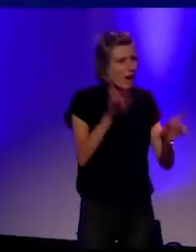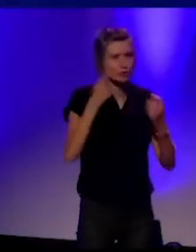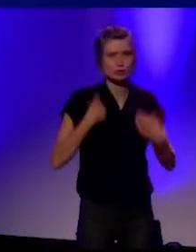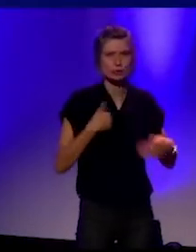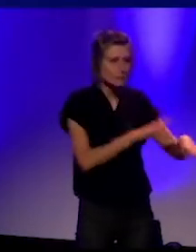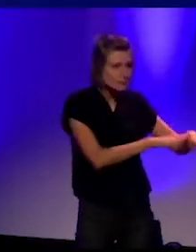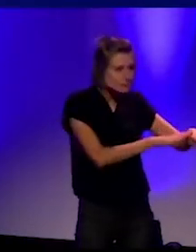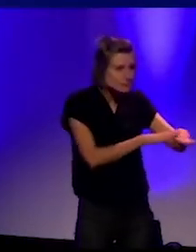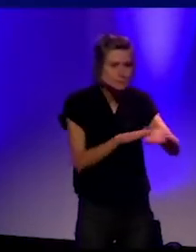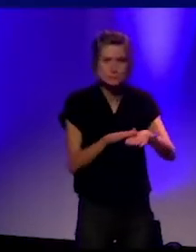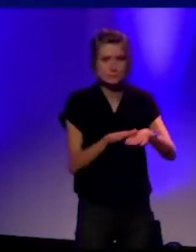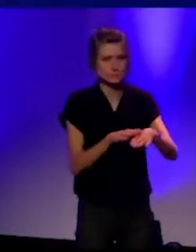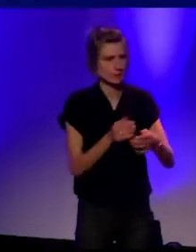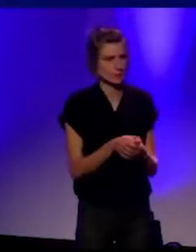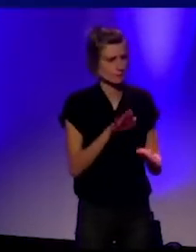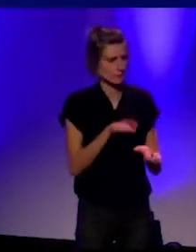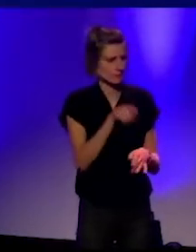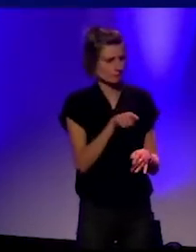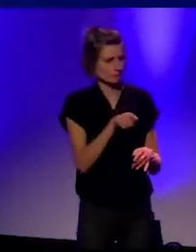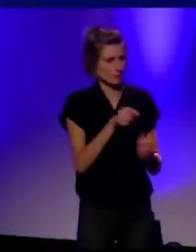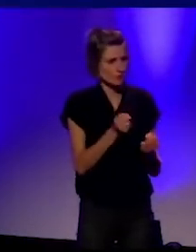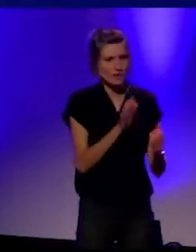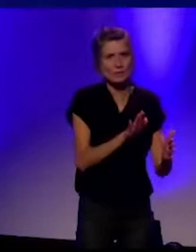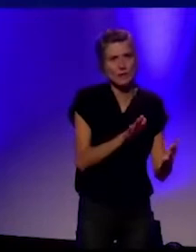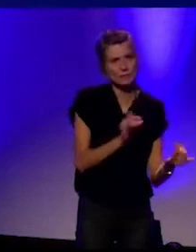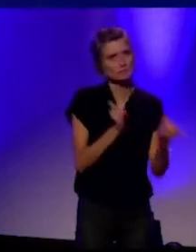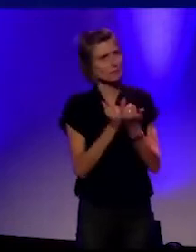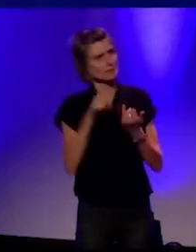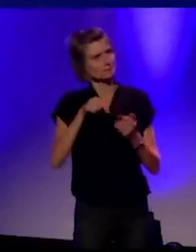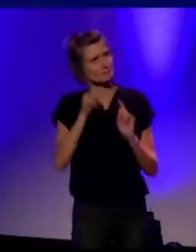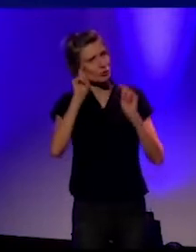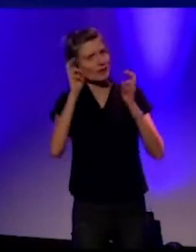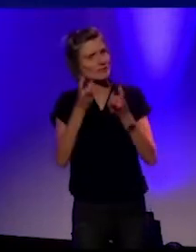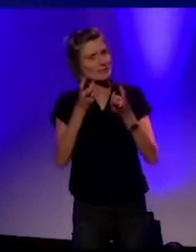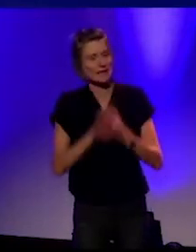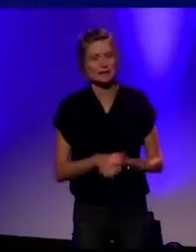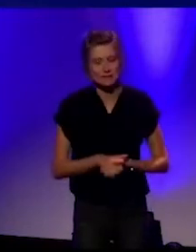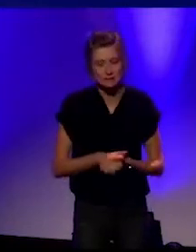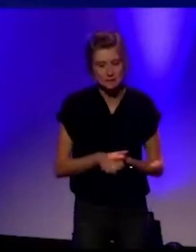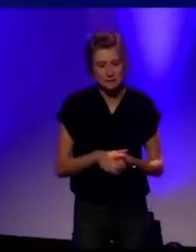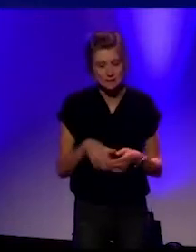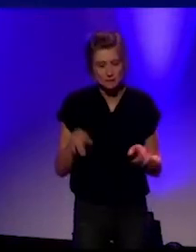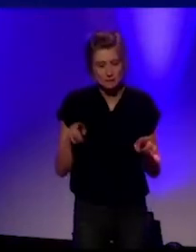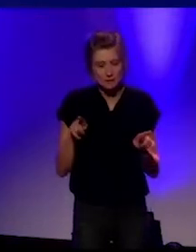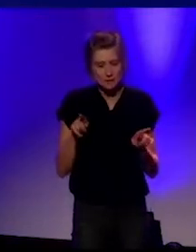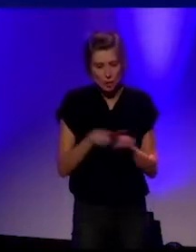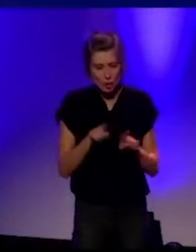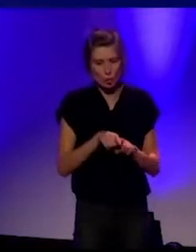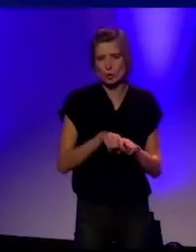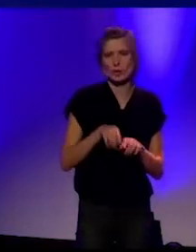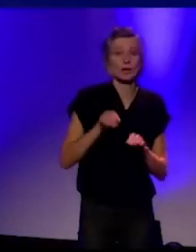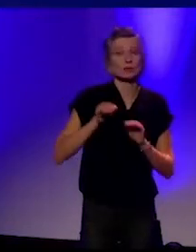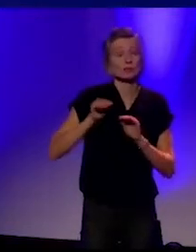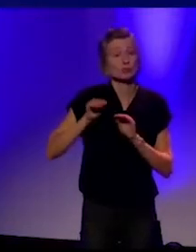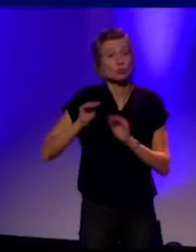de inborst van deze universiteit passen? Wat als we meer van onze medewerkers, professoren, studenten, docenten,